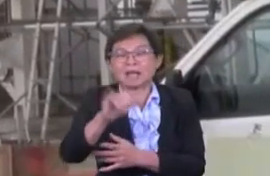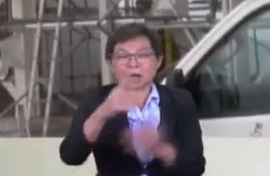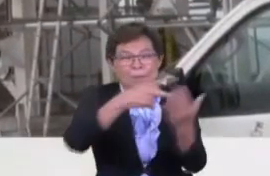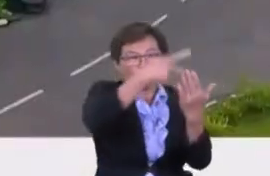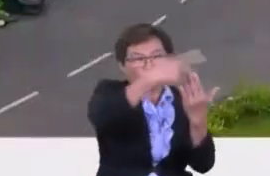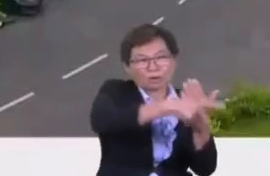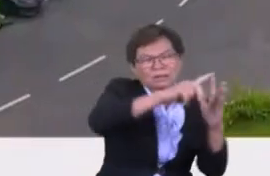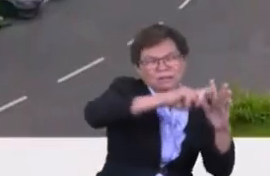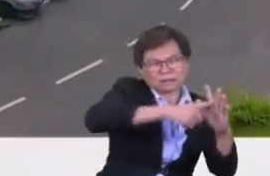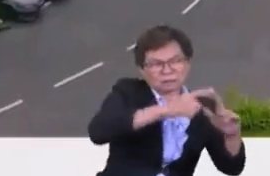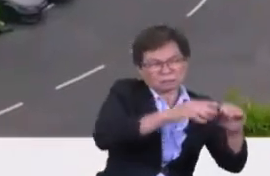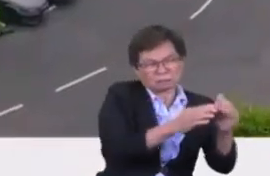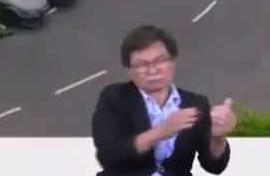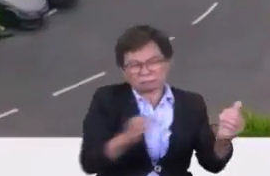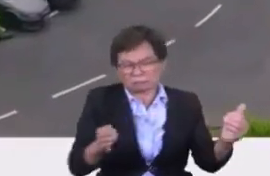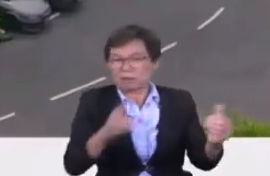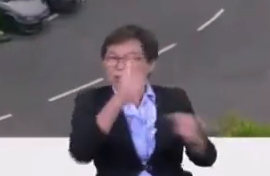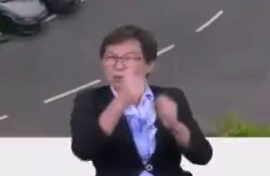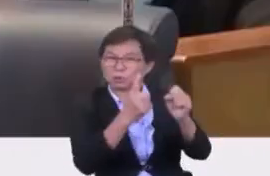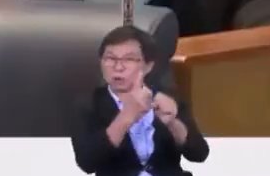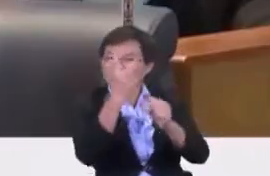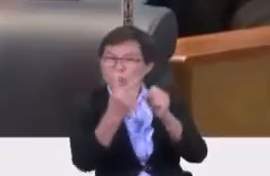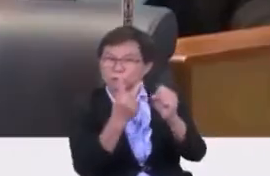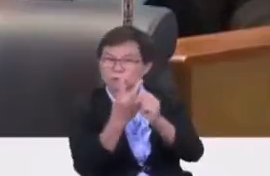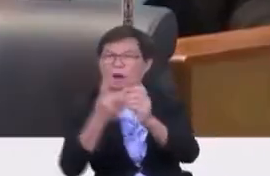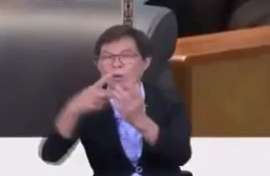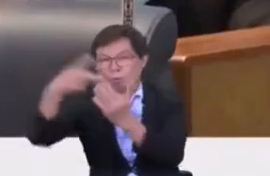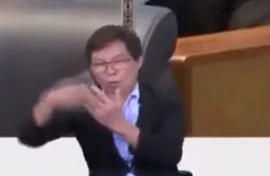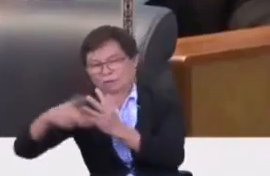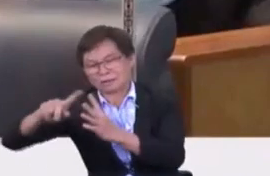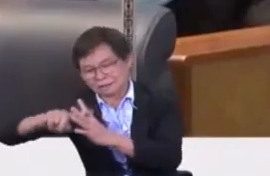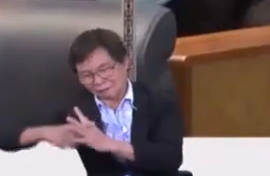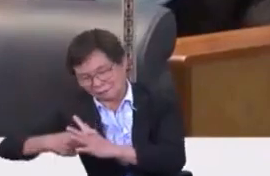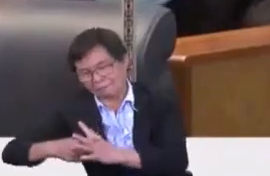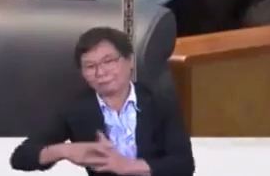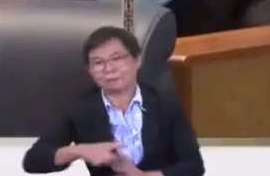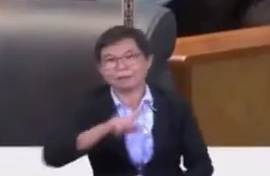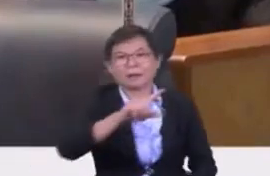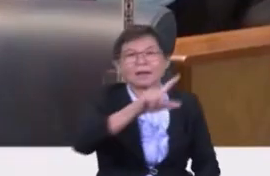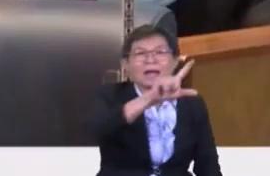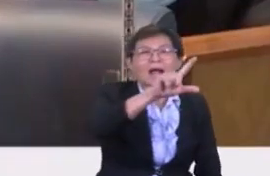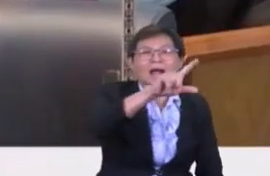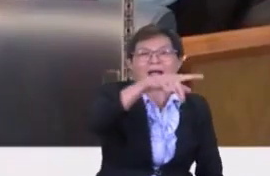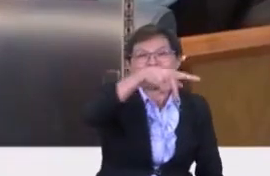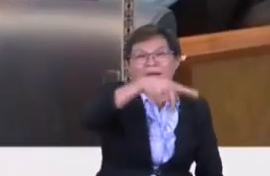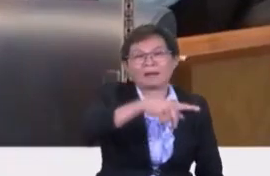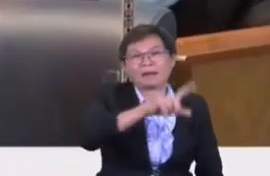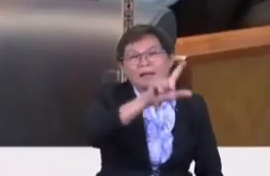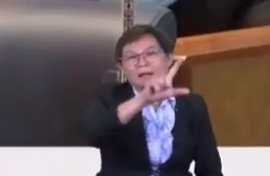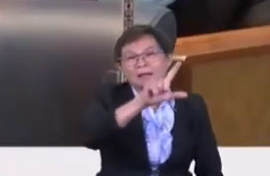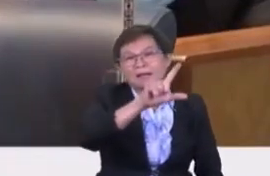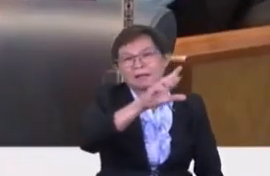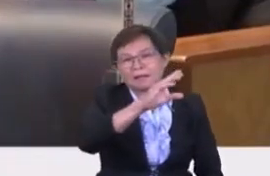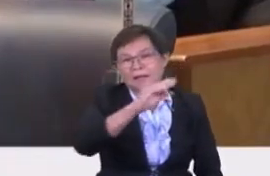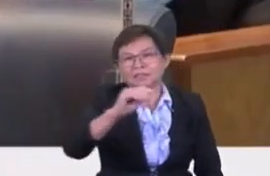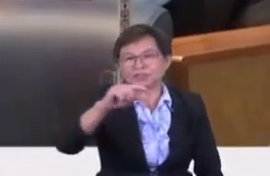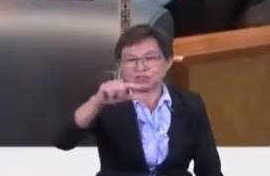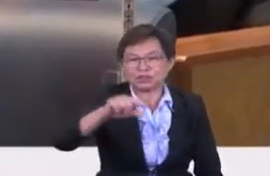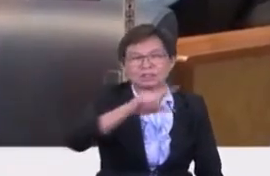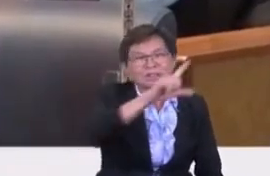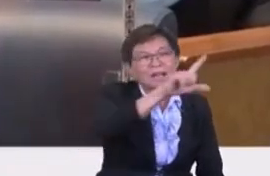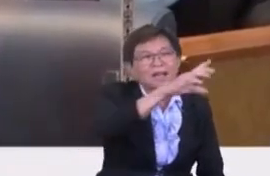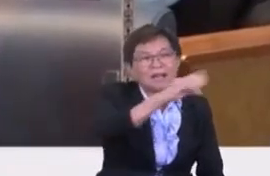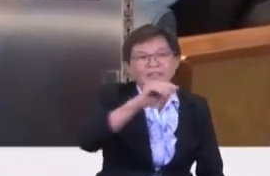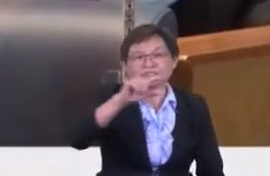akan dimulakan dalam tempo satu atau dua tahun ini kosalgeek Petronas sudah bersetuju untuk